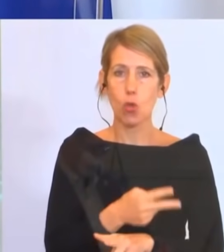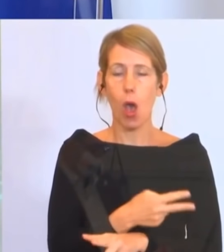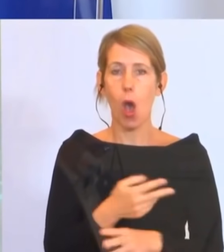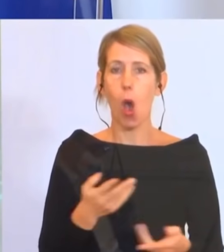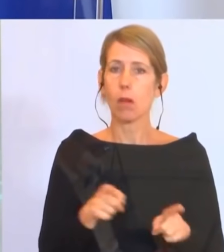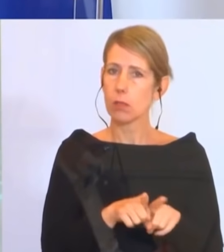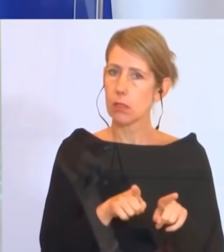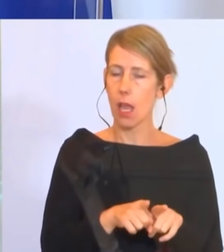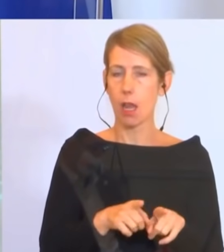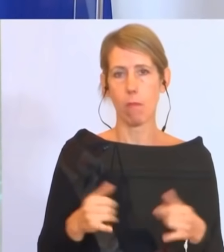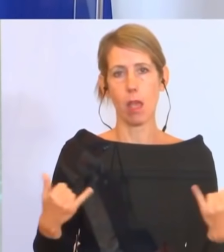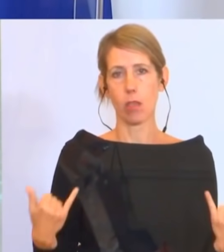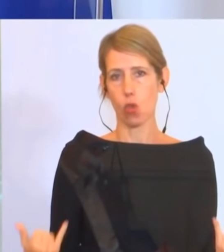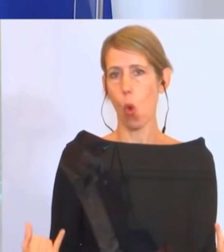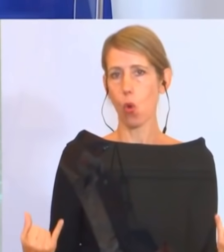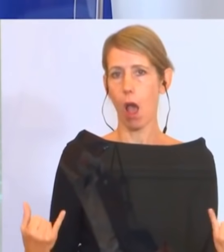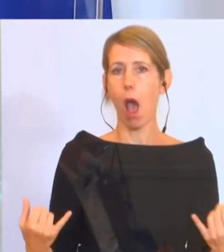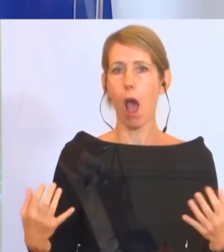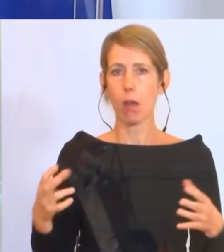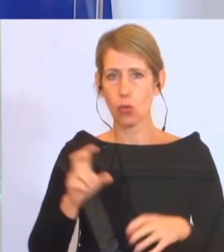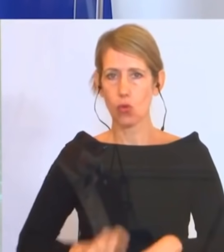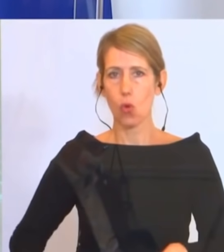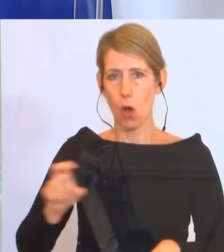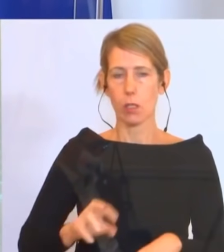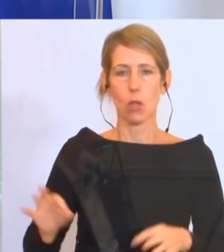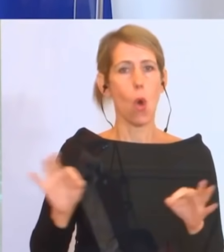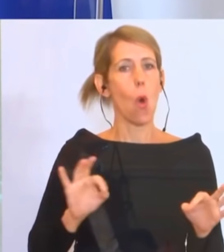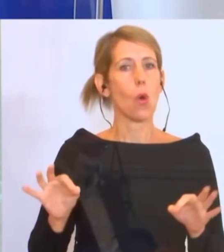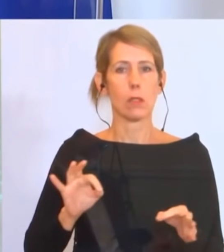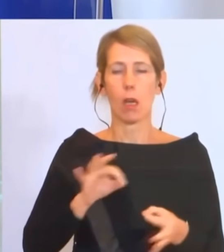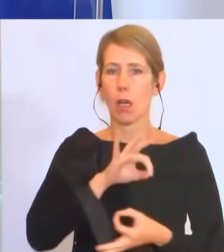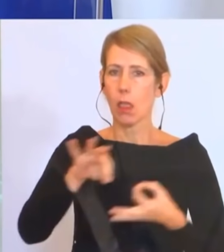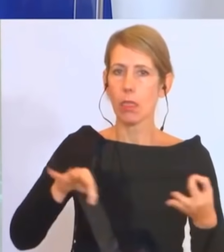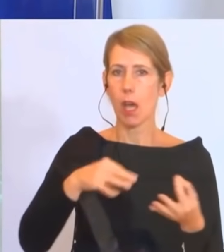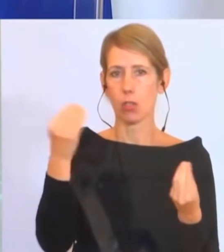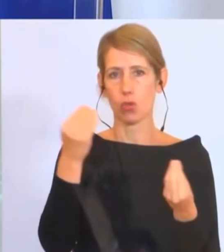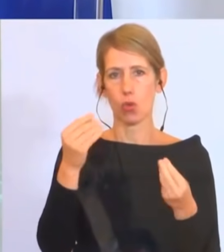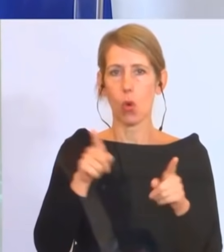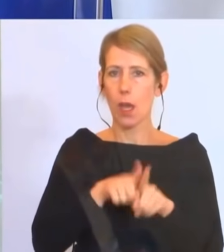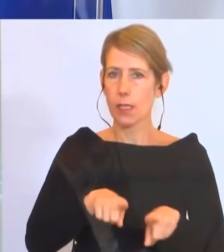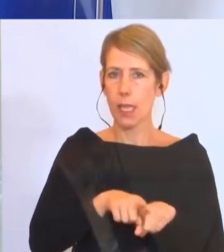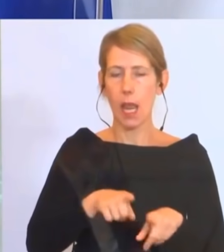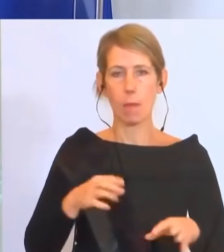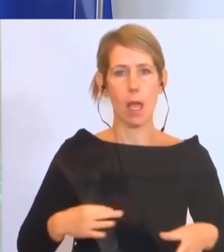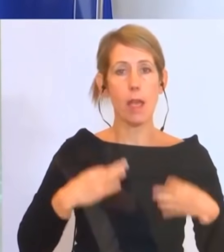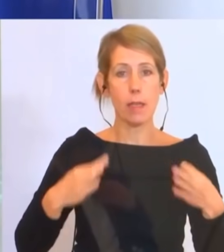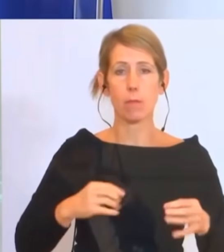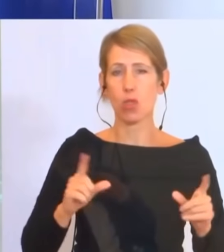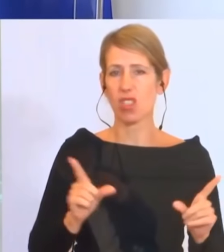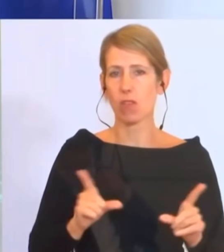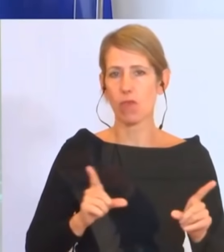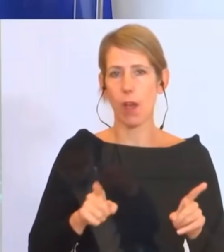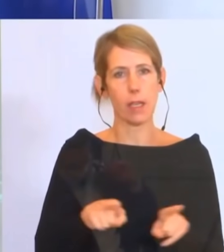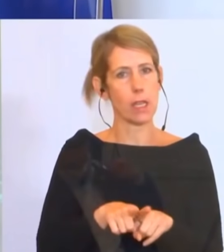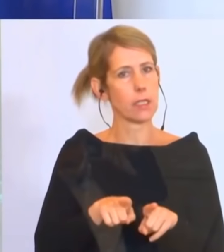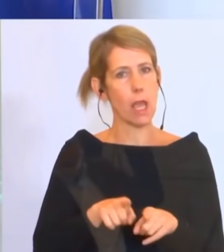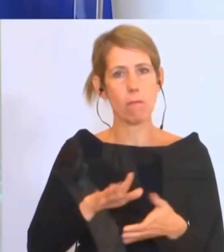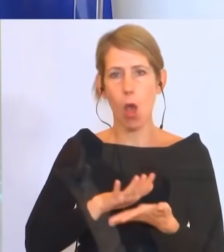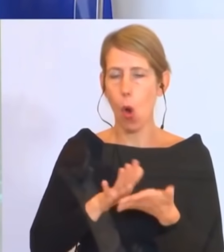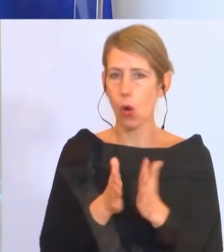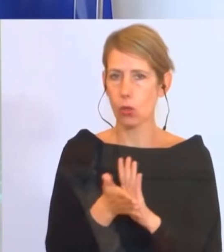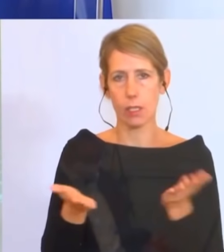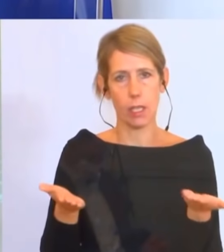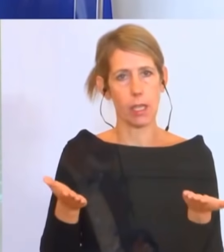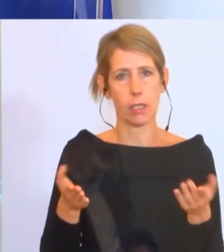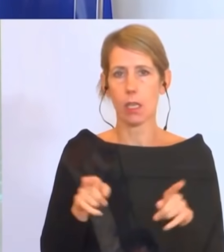beim Yogakurs, in der Tanzschule genauso wie bei der Geburtstagsfeier, bei der Hochzeit